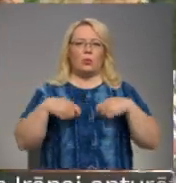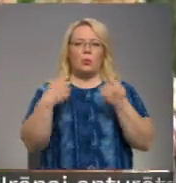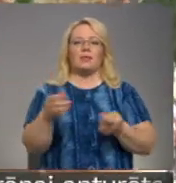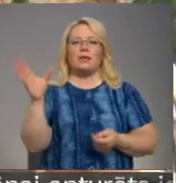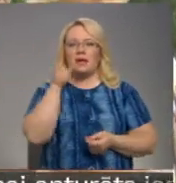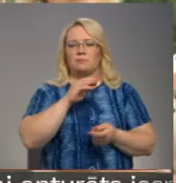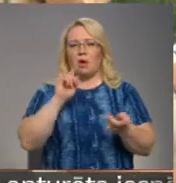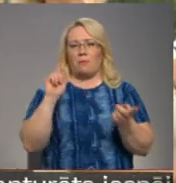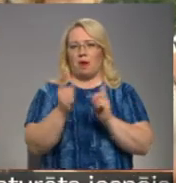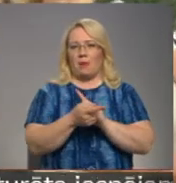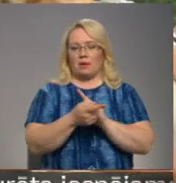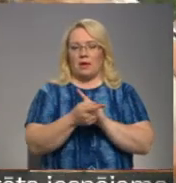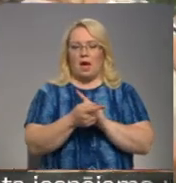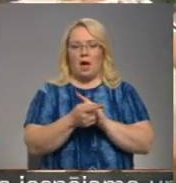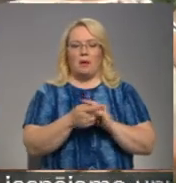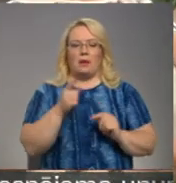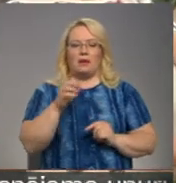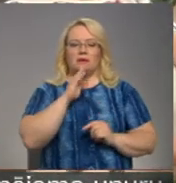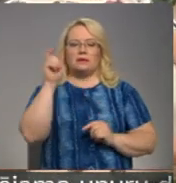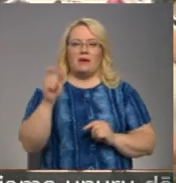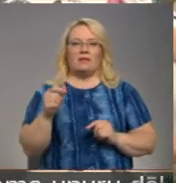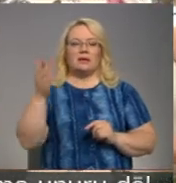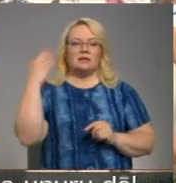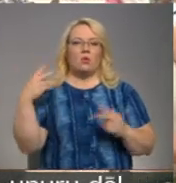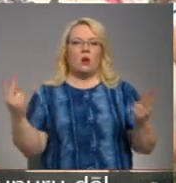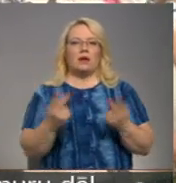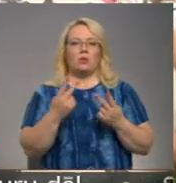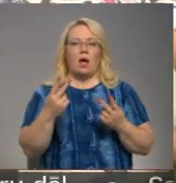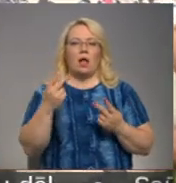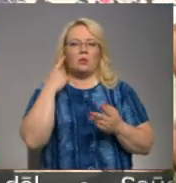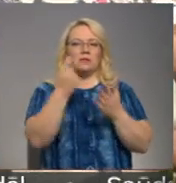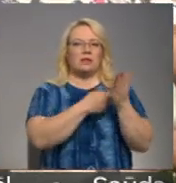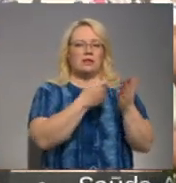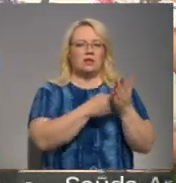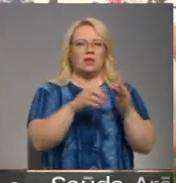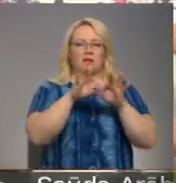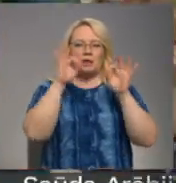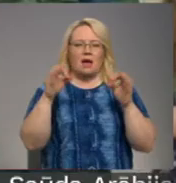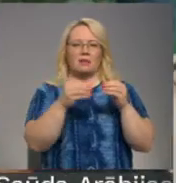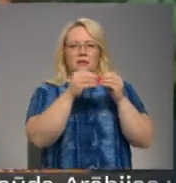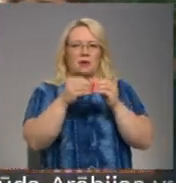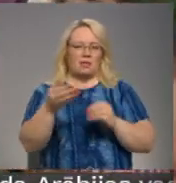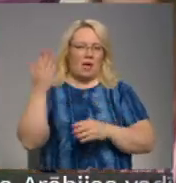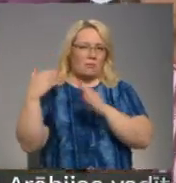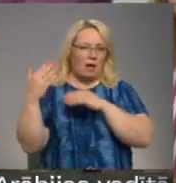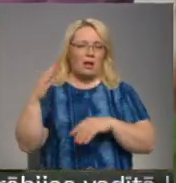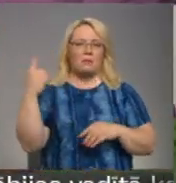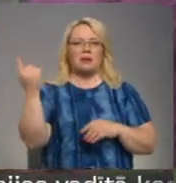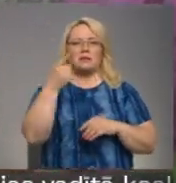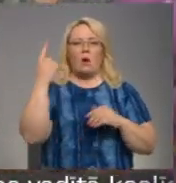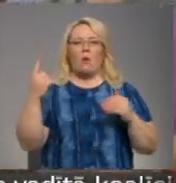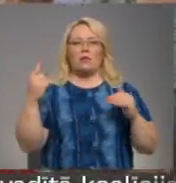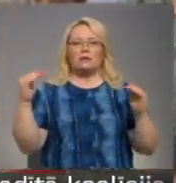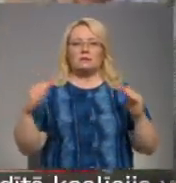pārmaiņām. Māra Brantes seno rituālu izzināšanai pievērsās pirms vairāk nekā 10 gadiem, kad par vasaras saulgriežiem